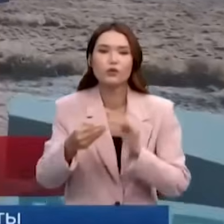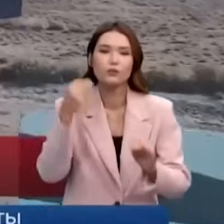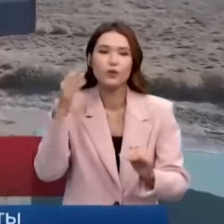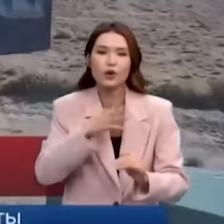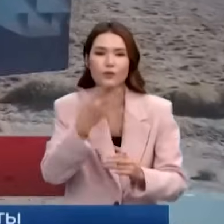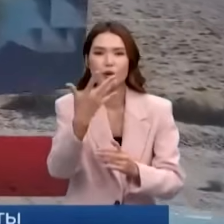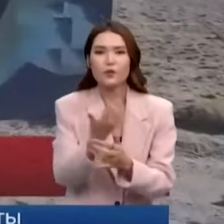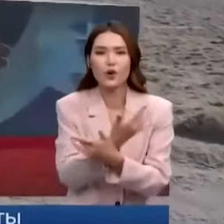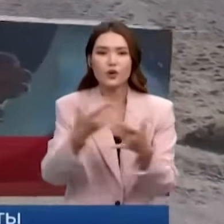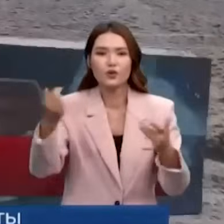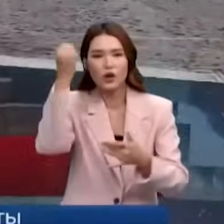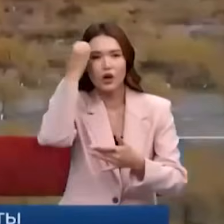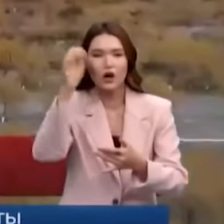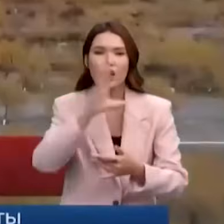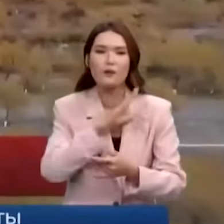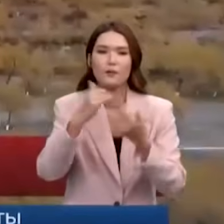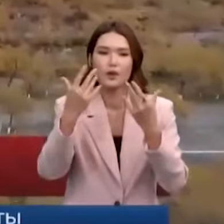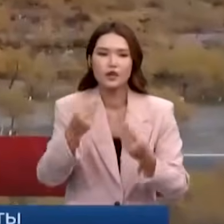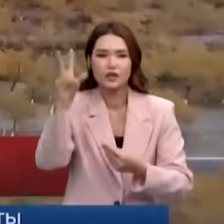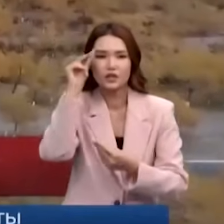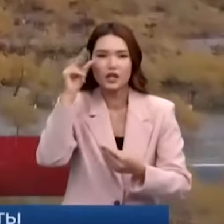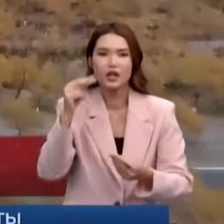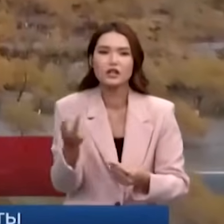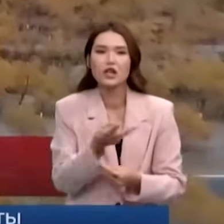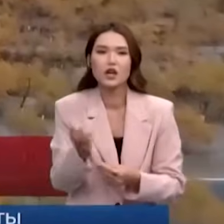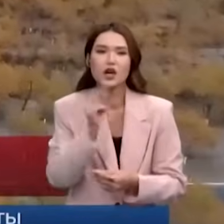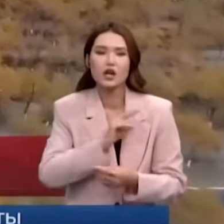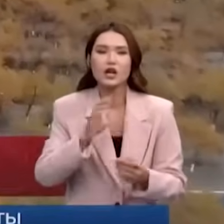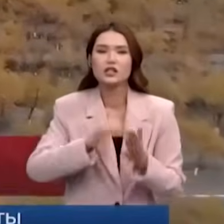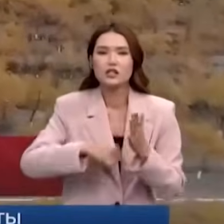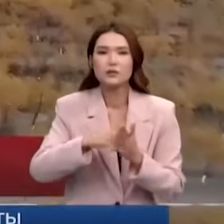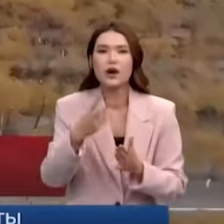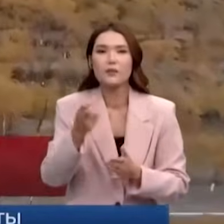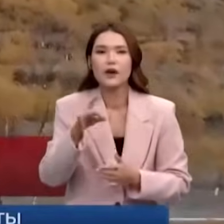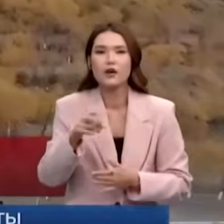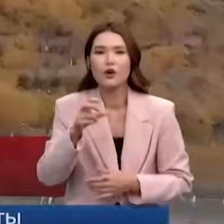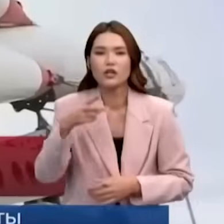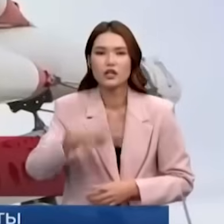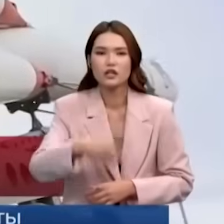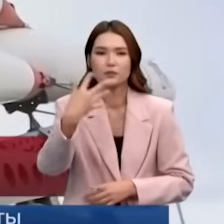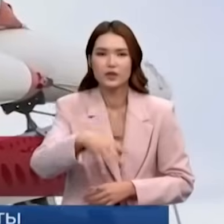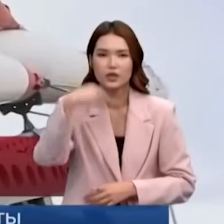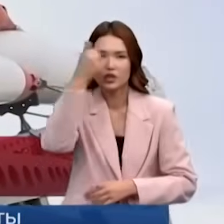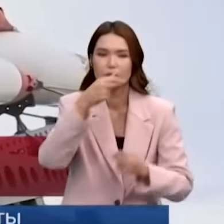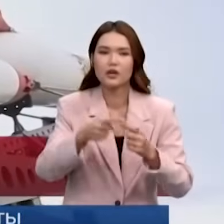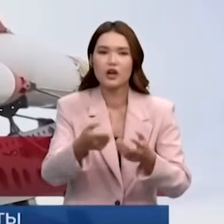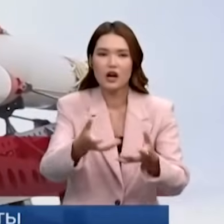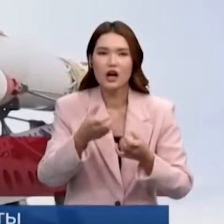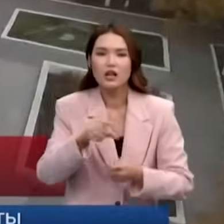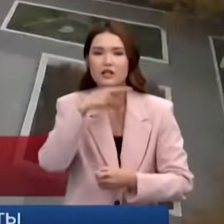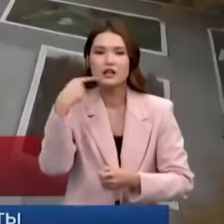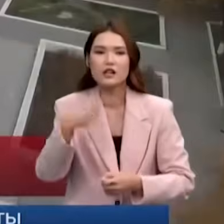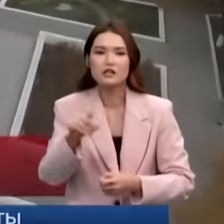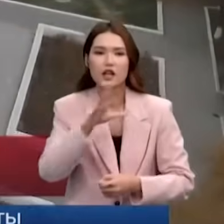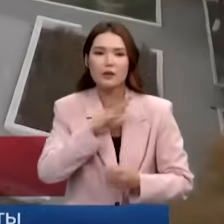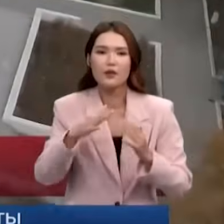5 түрлі зымыран ұшырылса, қазір олардың саны 2 ғана. Өйткені Байқоңырды 2050 жылға дейін жалғалған Ресейдің де ғарыш саласы бәсеңдеп